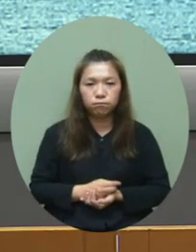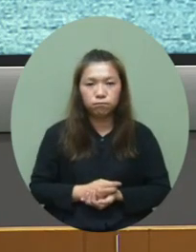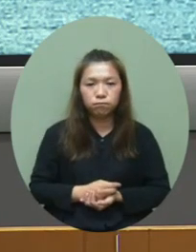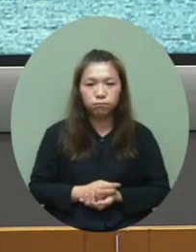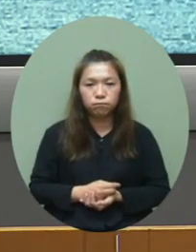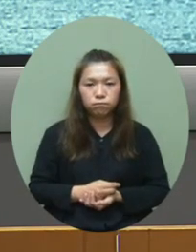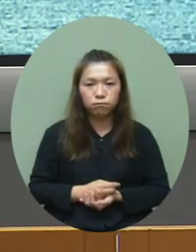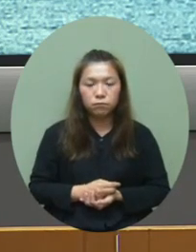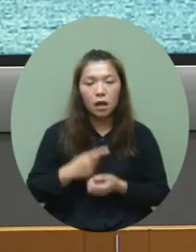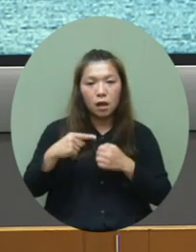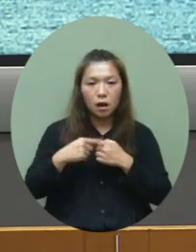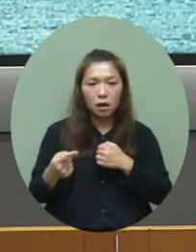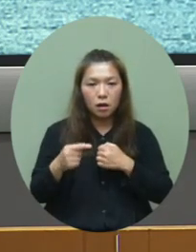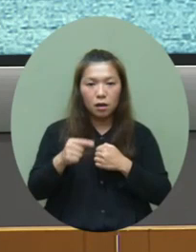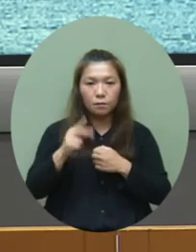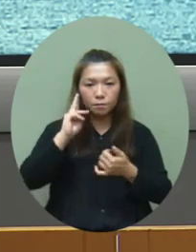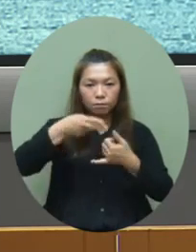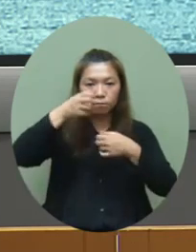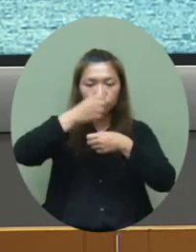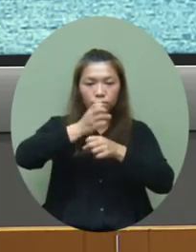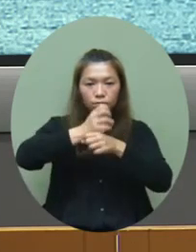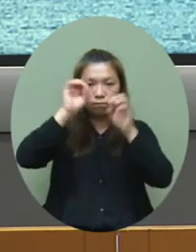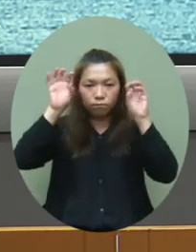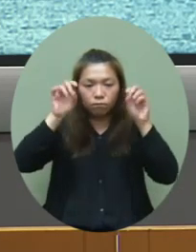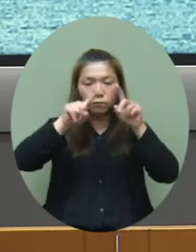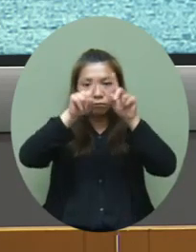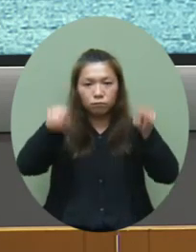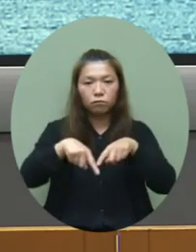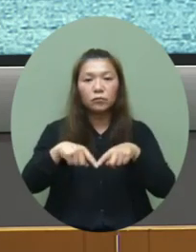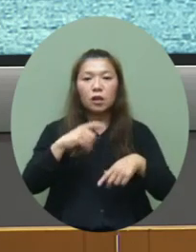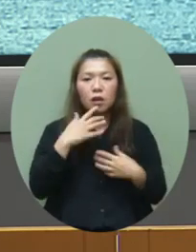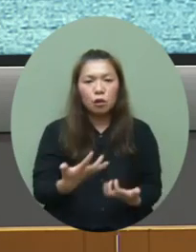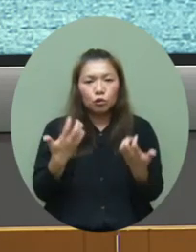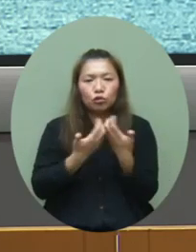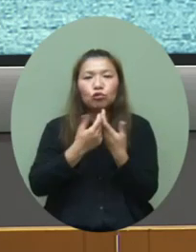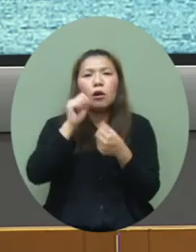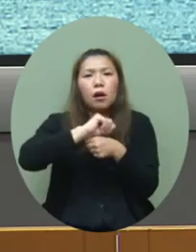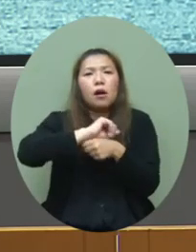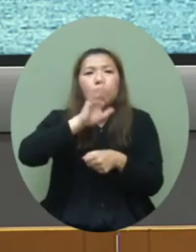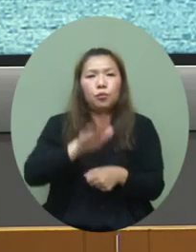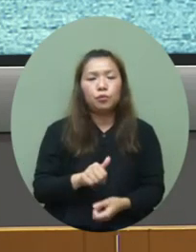咁另外就係強制檢測嗰度，咁我知道個數字上就應該會再加。